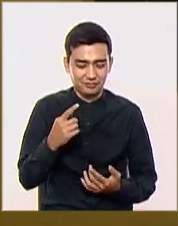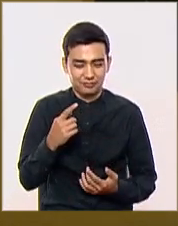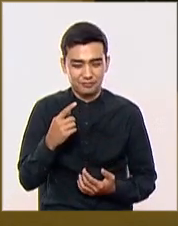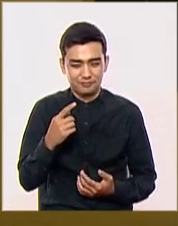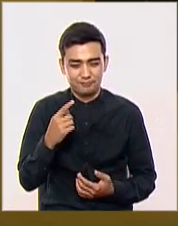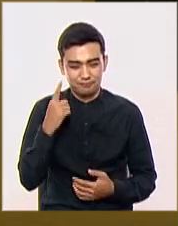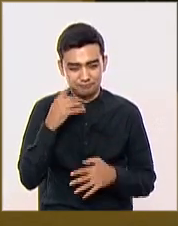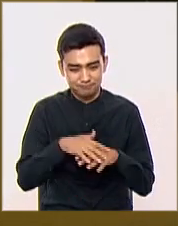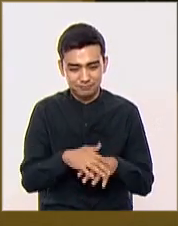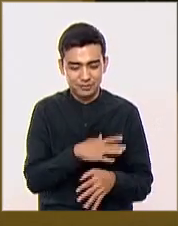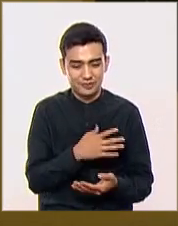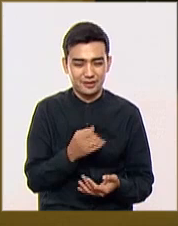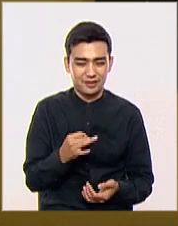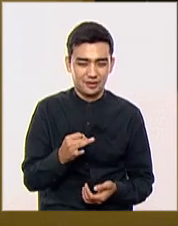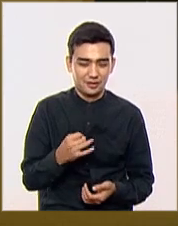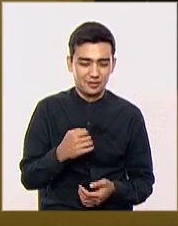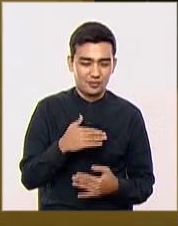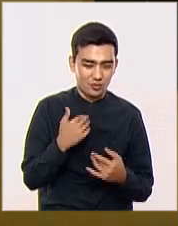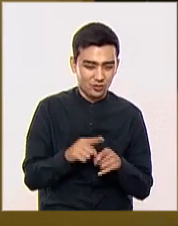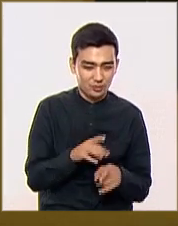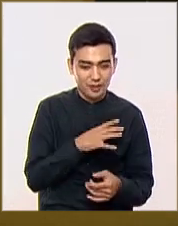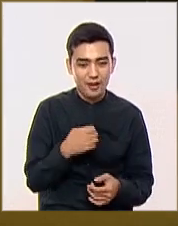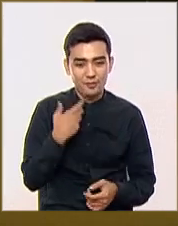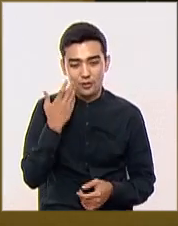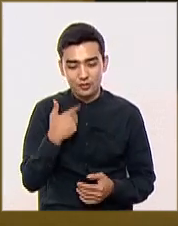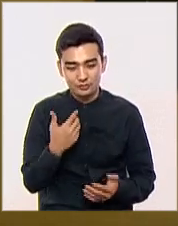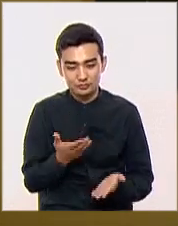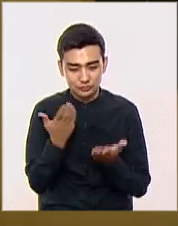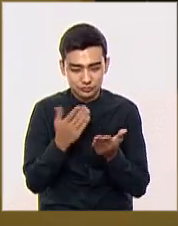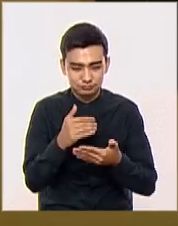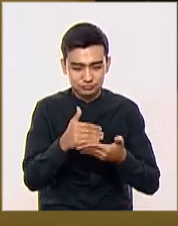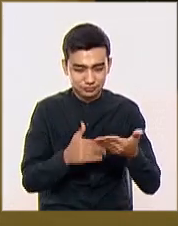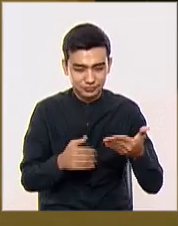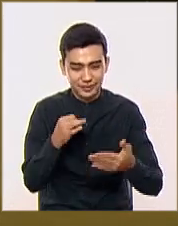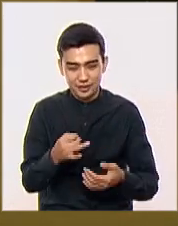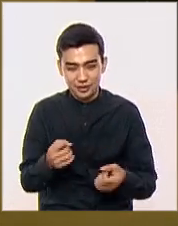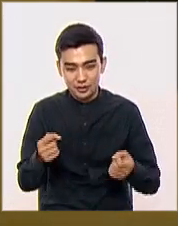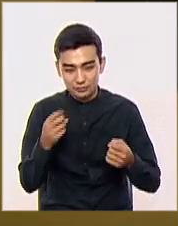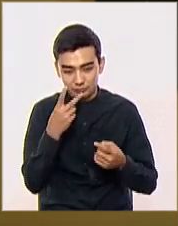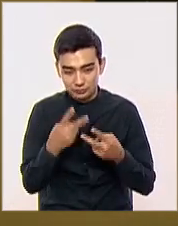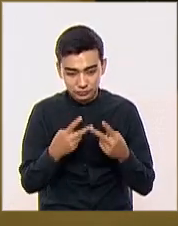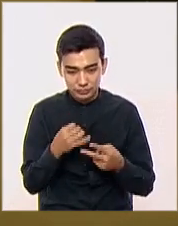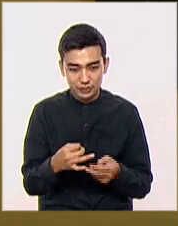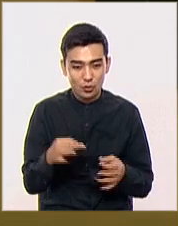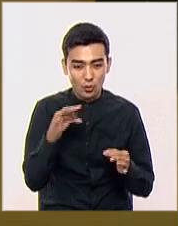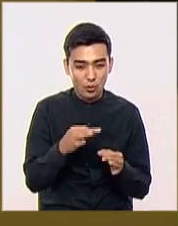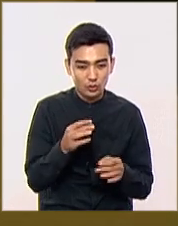продюсер. А потом я, прочитав сценарий, посмотрев уже ход